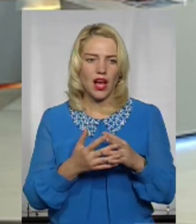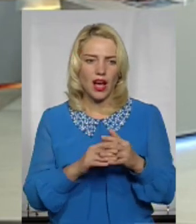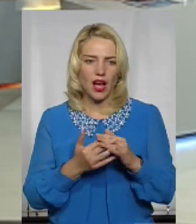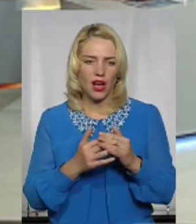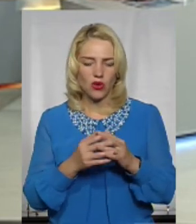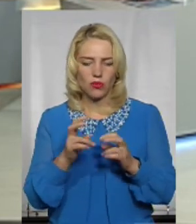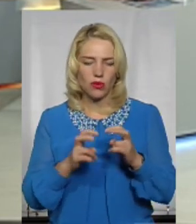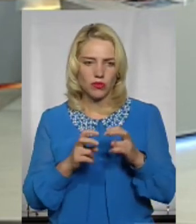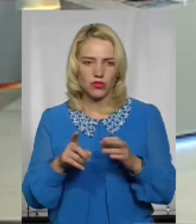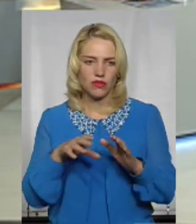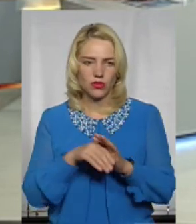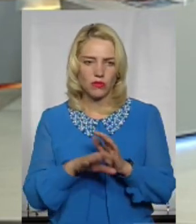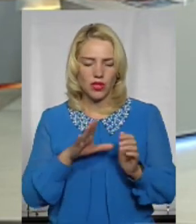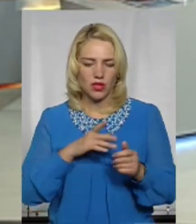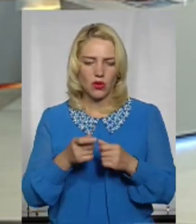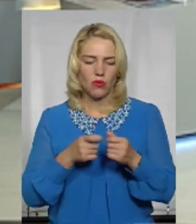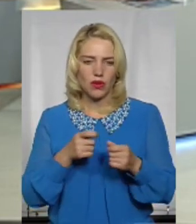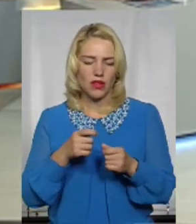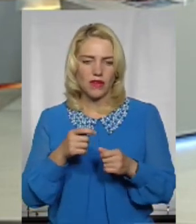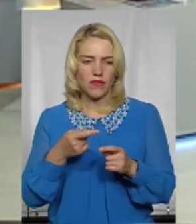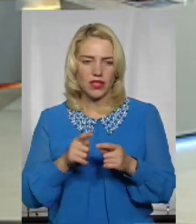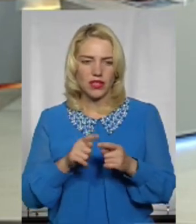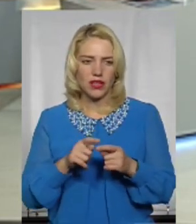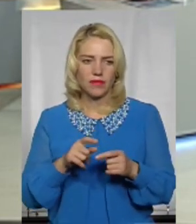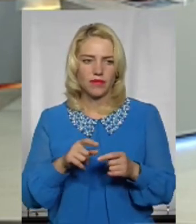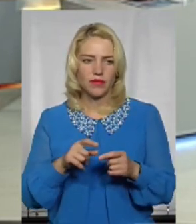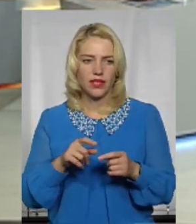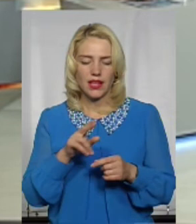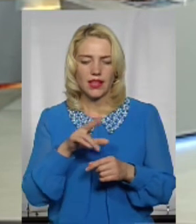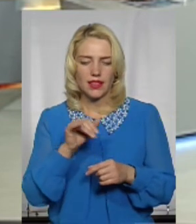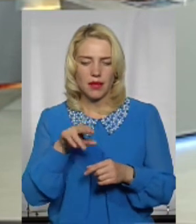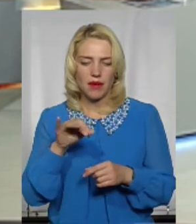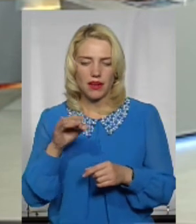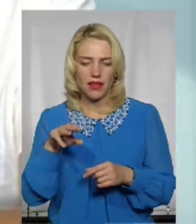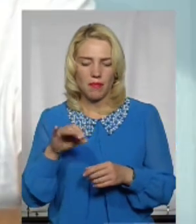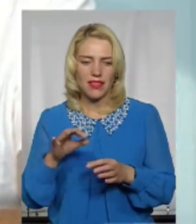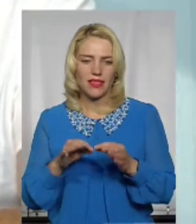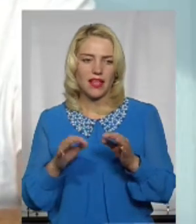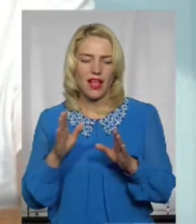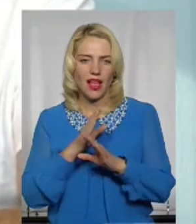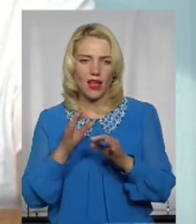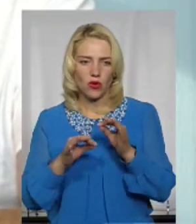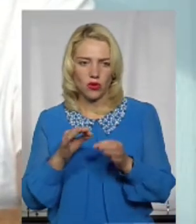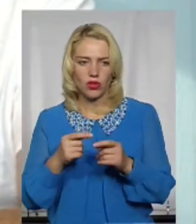агропромисловий, але туди входило управління екології, департамент екології. Так, їх туди долучили. Так ось